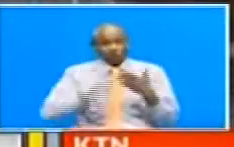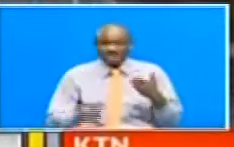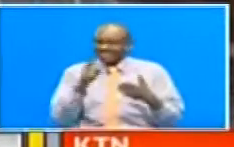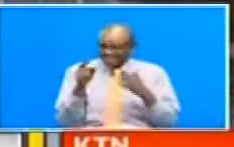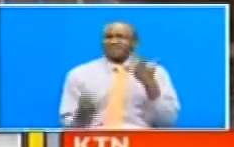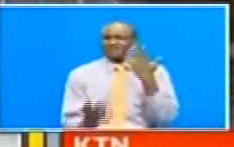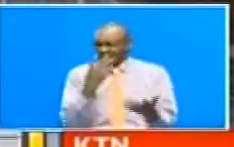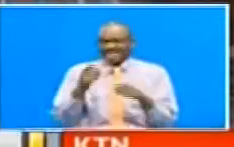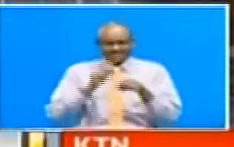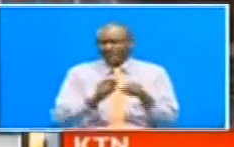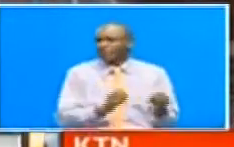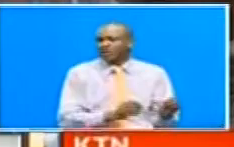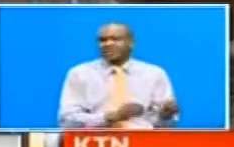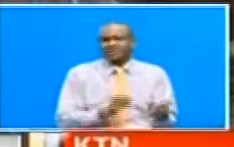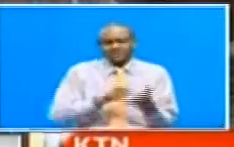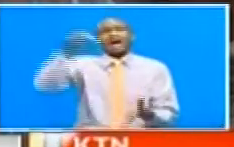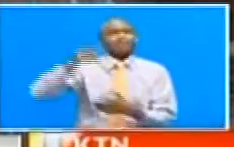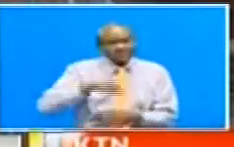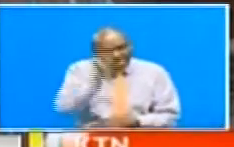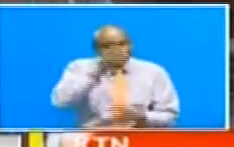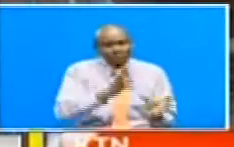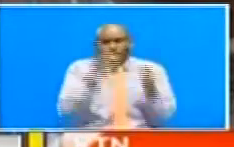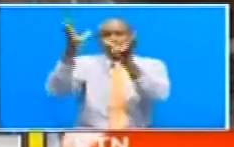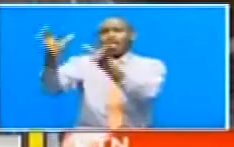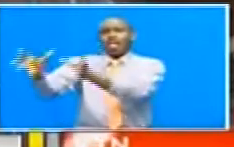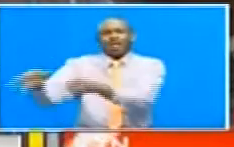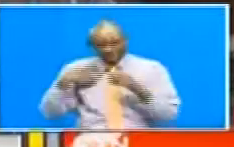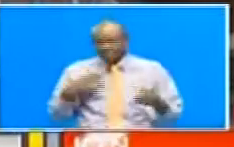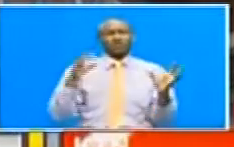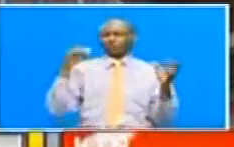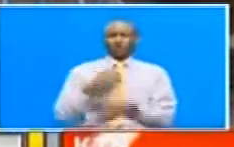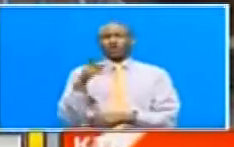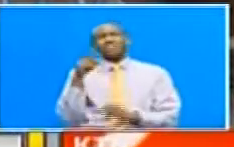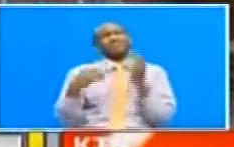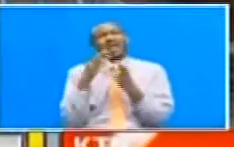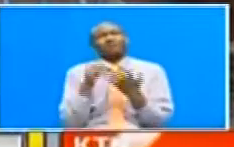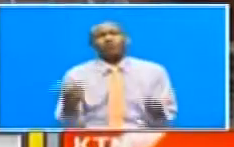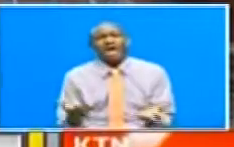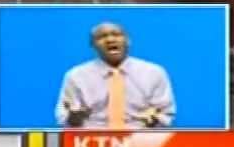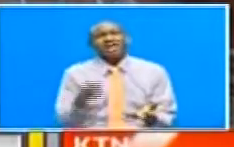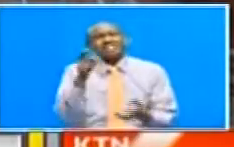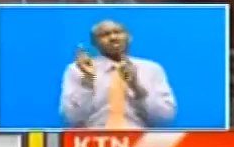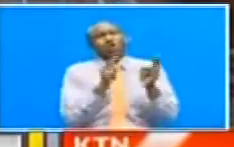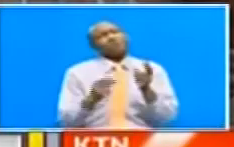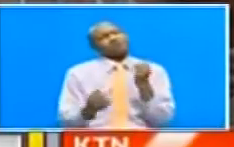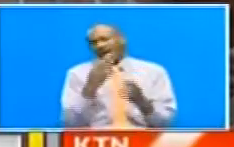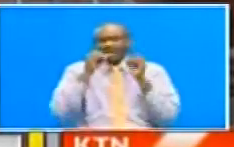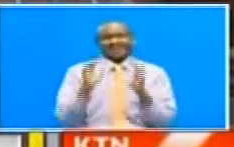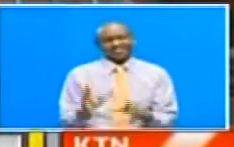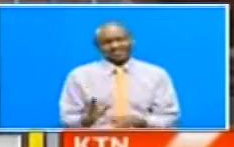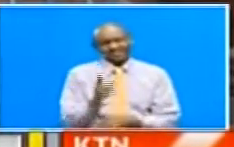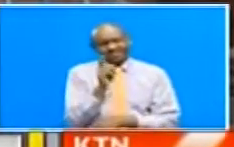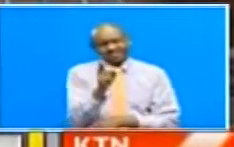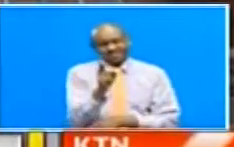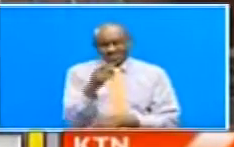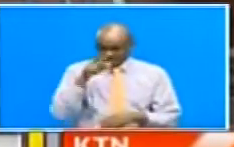moto vile ilikuwa inaruka, ilikuwa ni hali ya kutanisha kidogo, kwa sababu niliona sio kama moto wa kawaida vile,